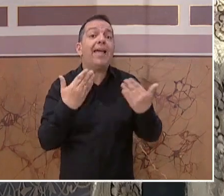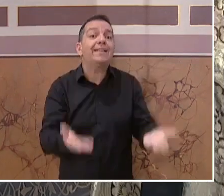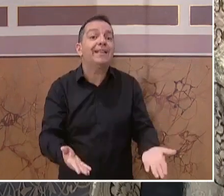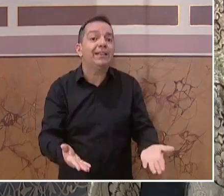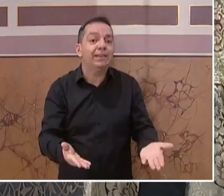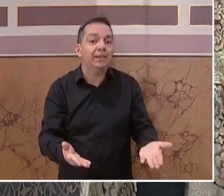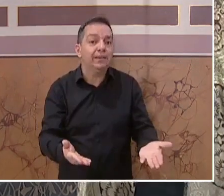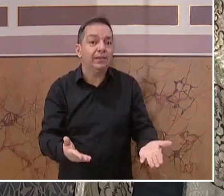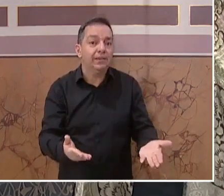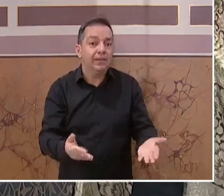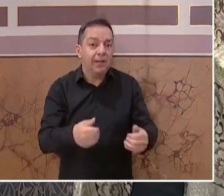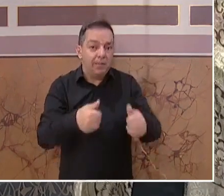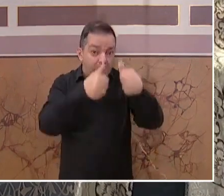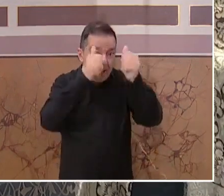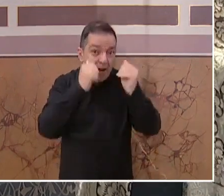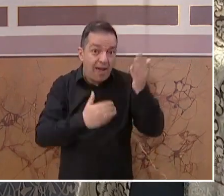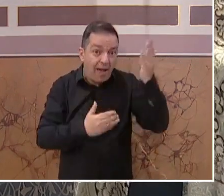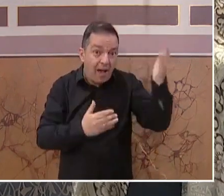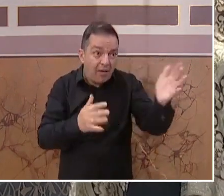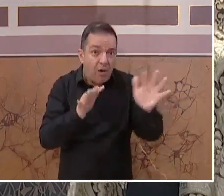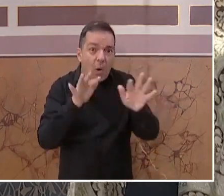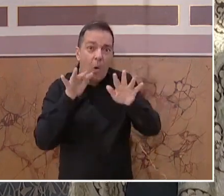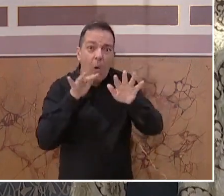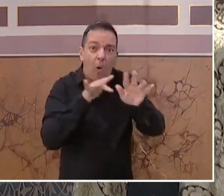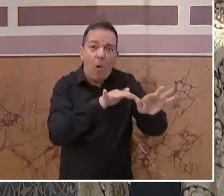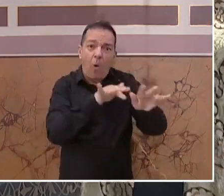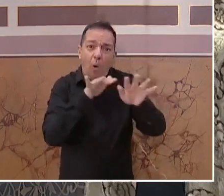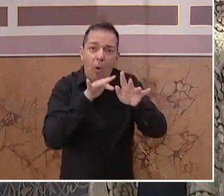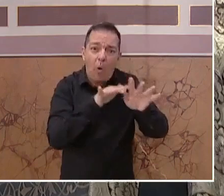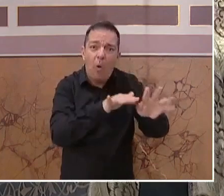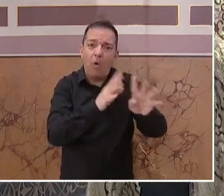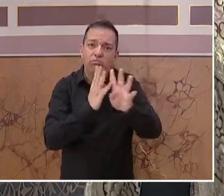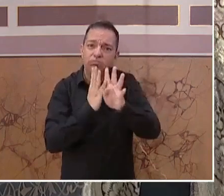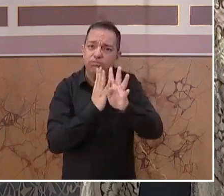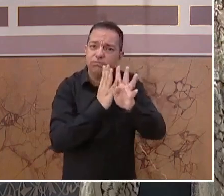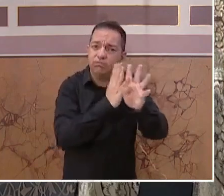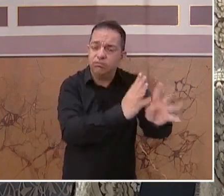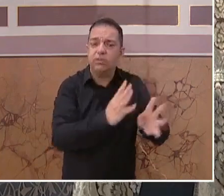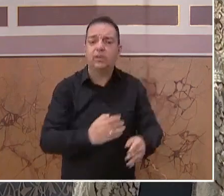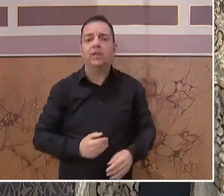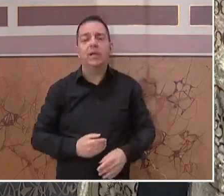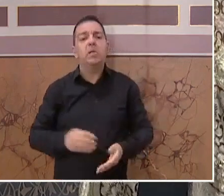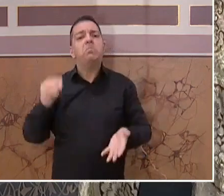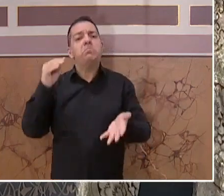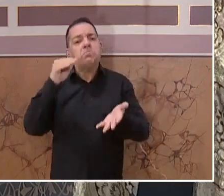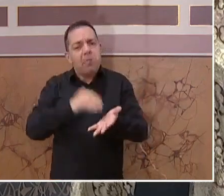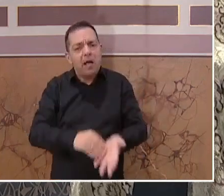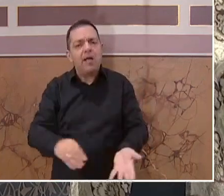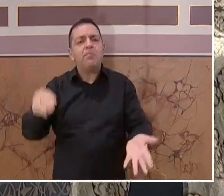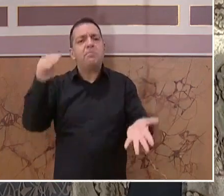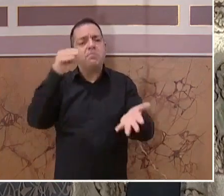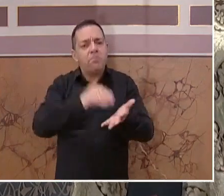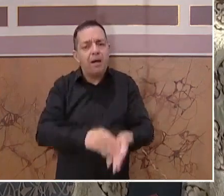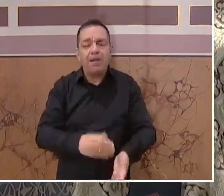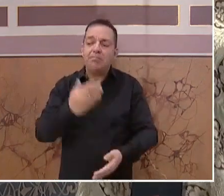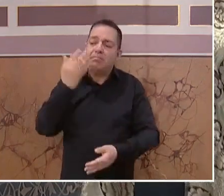και εκφράζουμε οι πάντες προς την μακαριότητά σας, πάλιν και